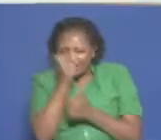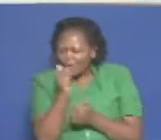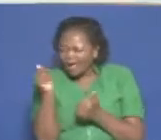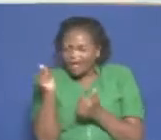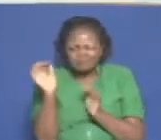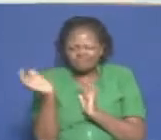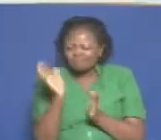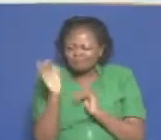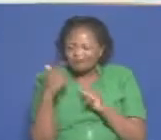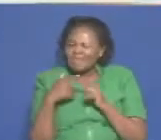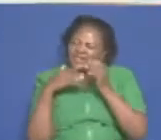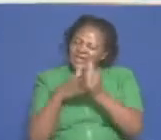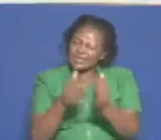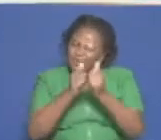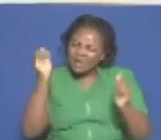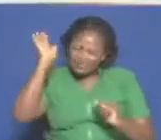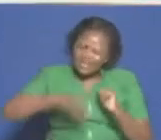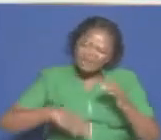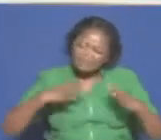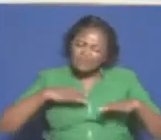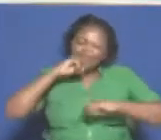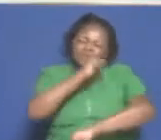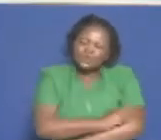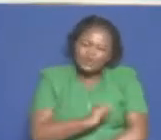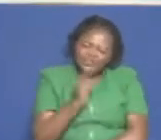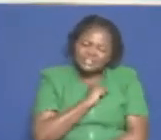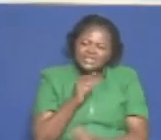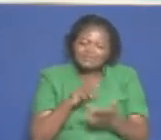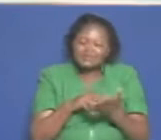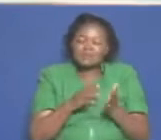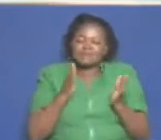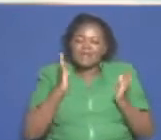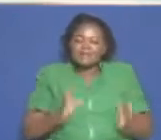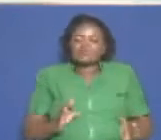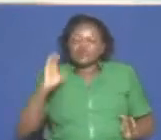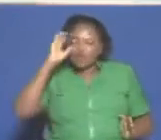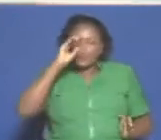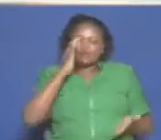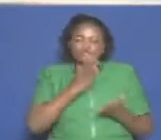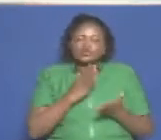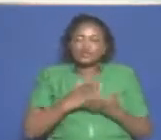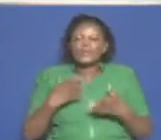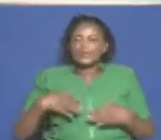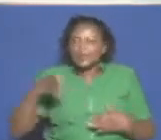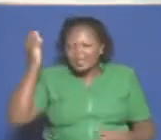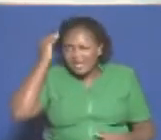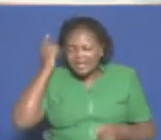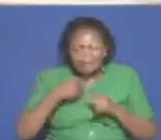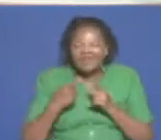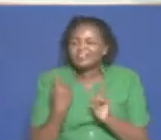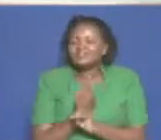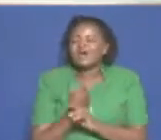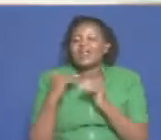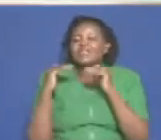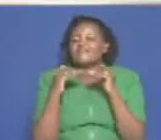ni bora kuliko wale ambao watu wamfanya nini, wameenda shule. So mimi kwangu ni kukue ndio watu wasome, lakini kukue na viwango